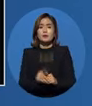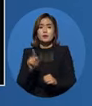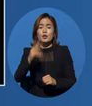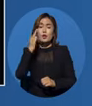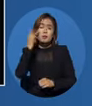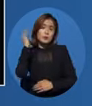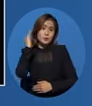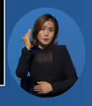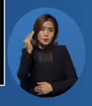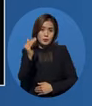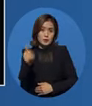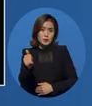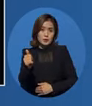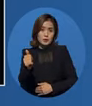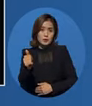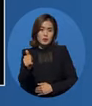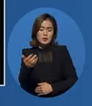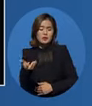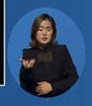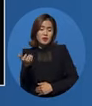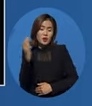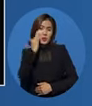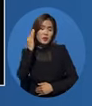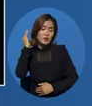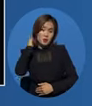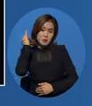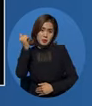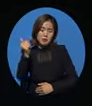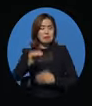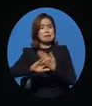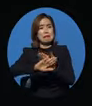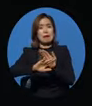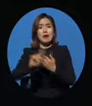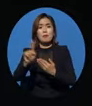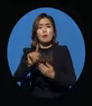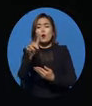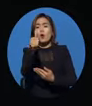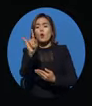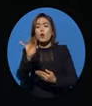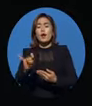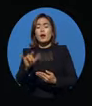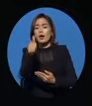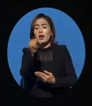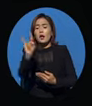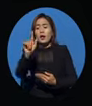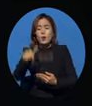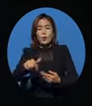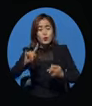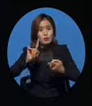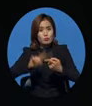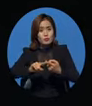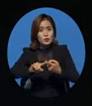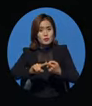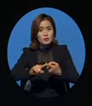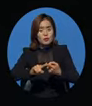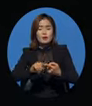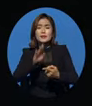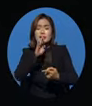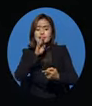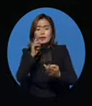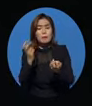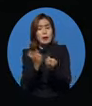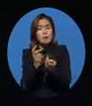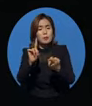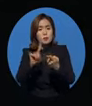대통령이 트럼프 대통령과 다르게 비핵화에 대한 실질적인 방아 내 있어서 어우 우리